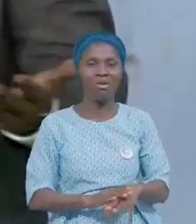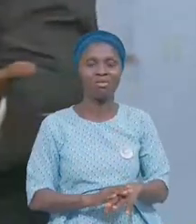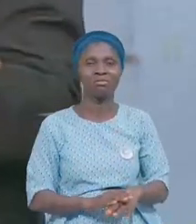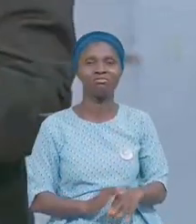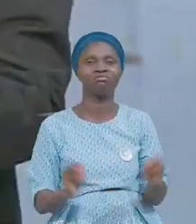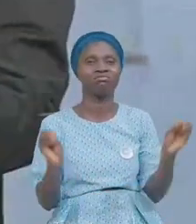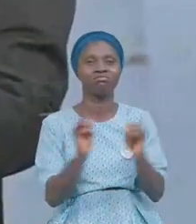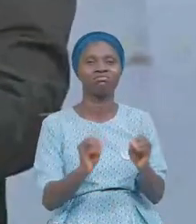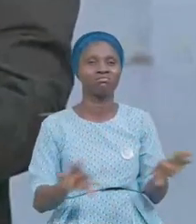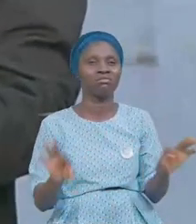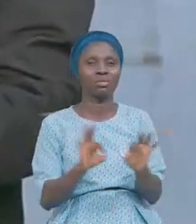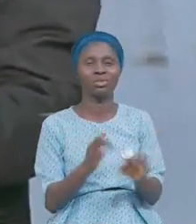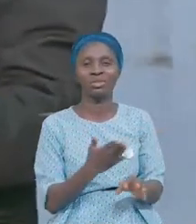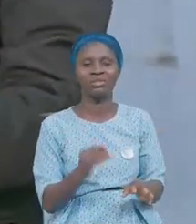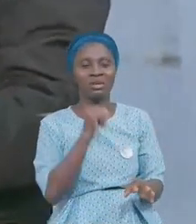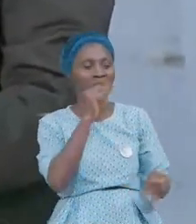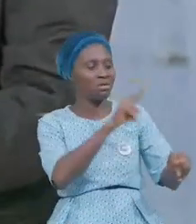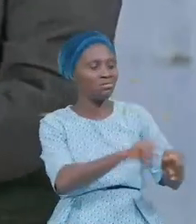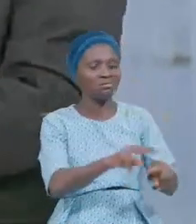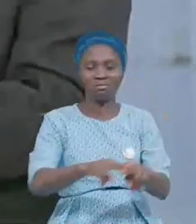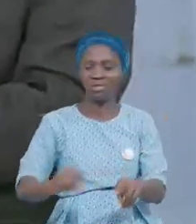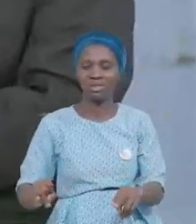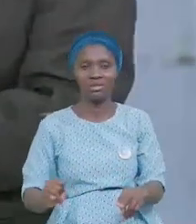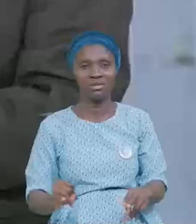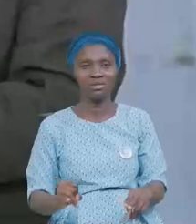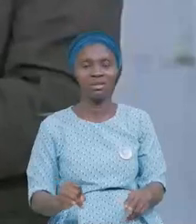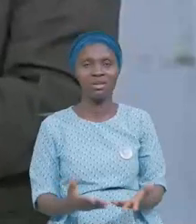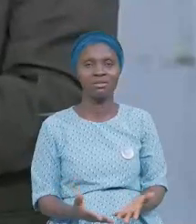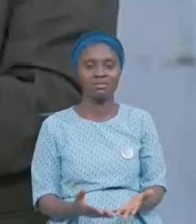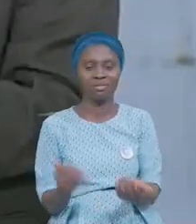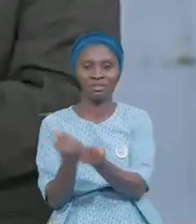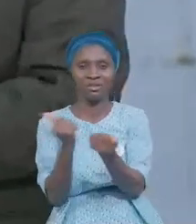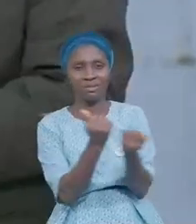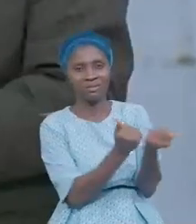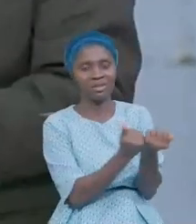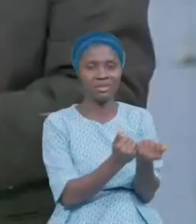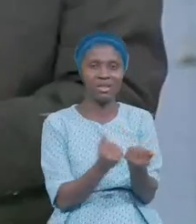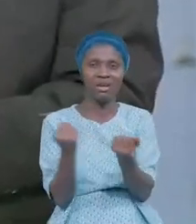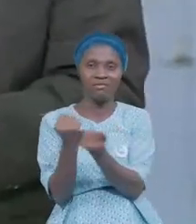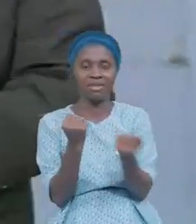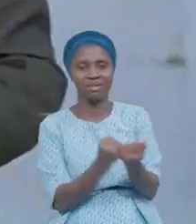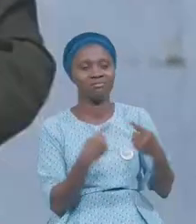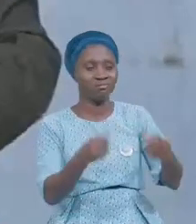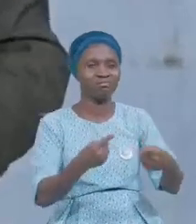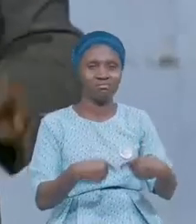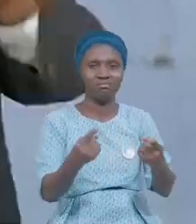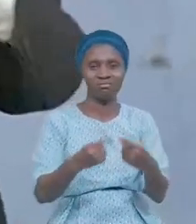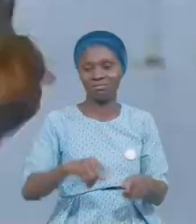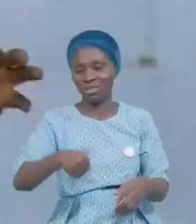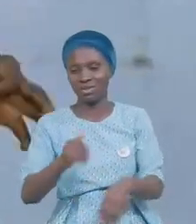Nous ne sommes pas assez. Au lieu de combattre le diable, nous combattons l'autre église, l'autre